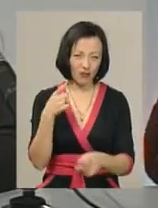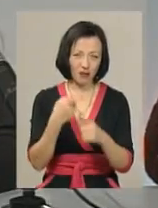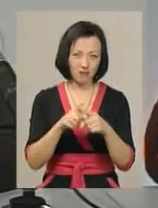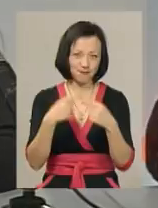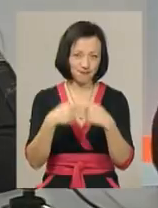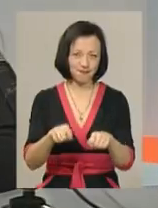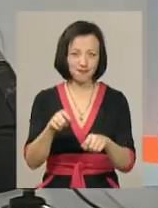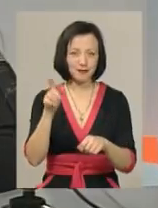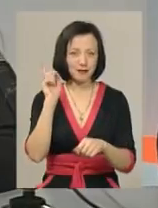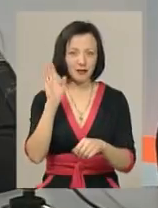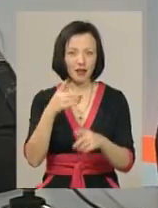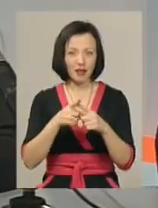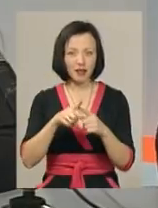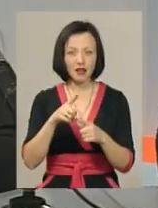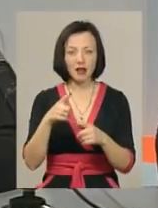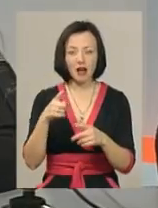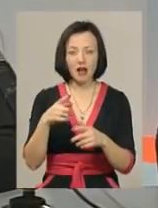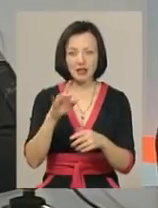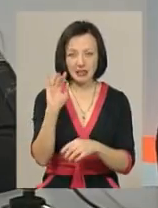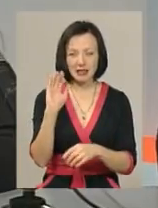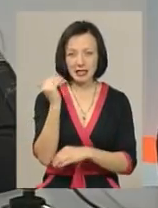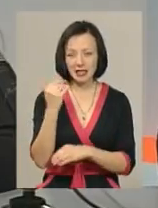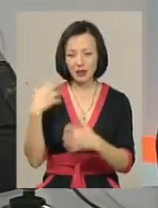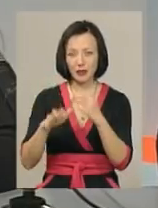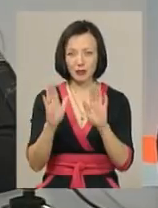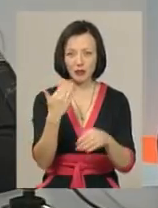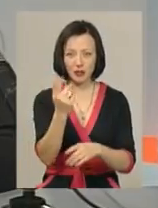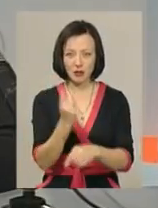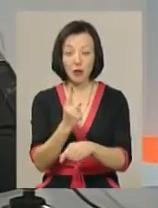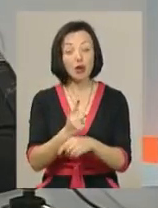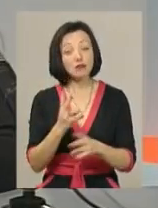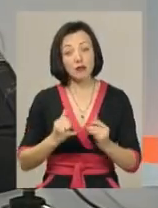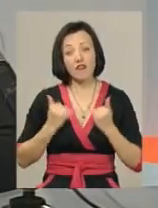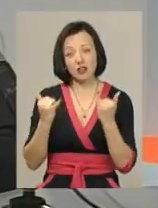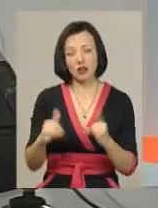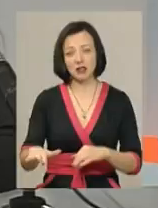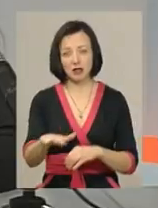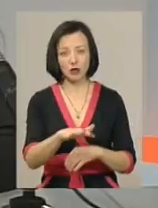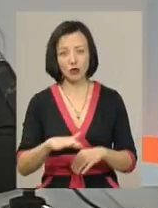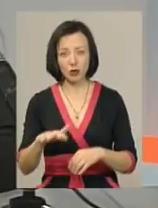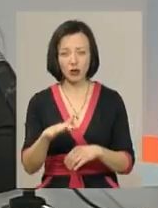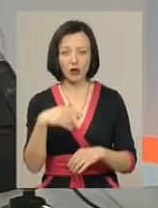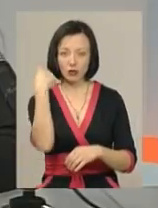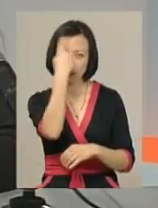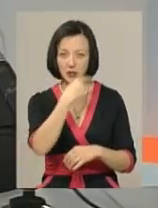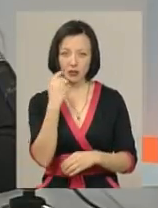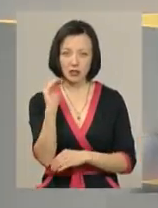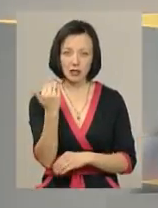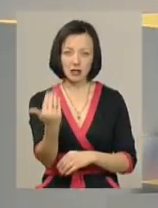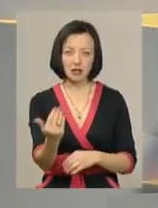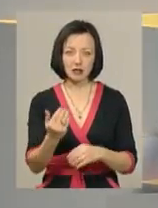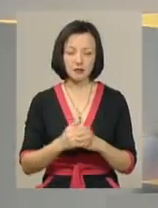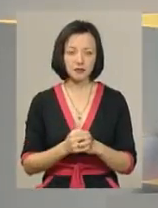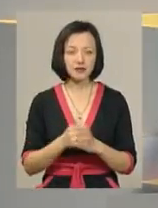Некерований тому звичайно необхідно тут поважати територію і кордони межі особистості дитині